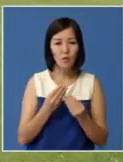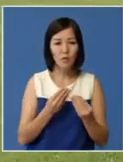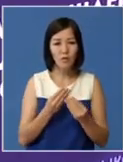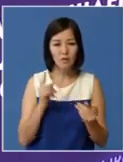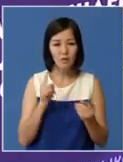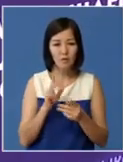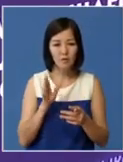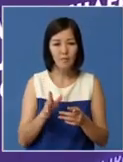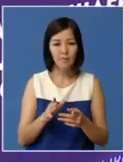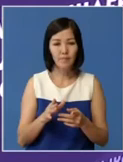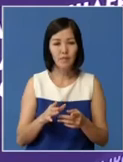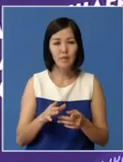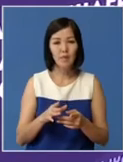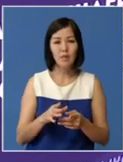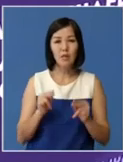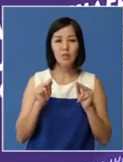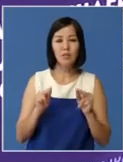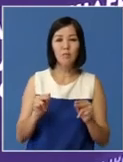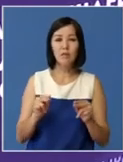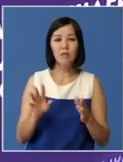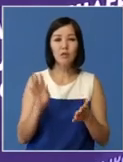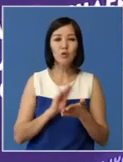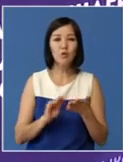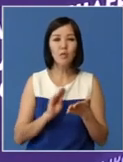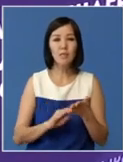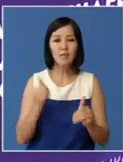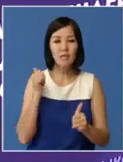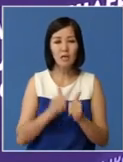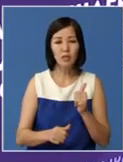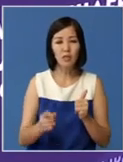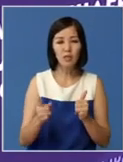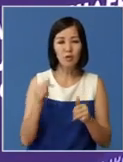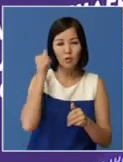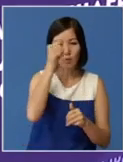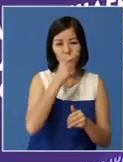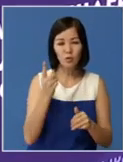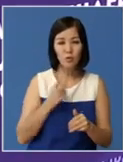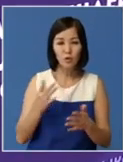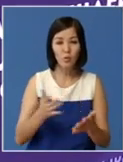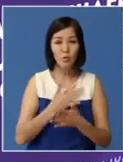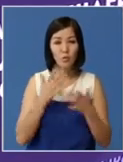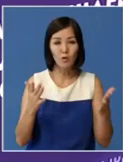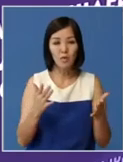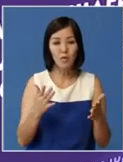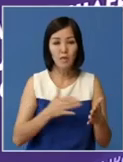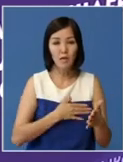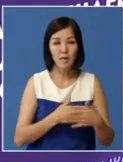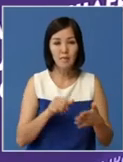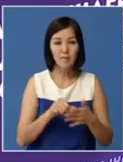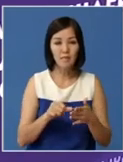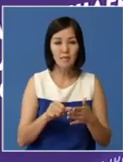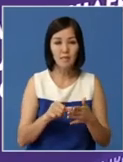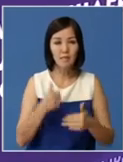қалыптастыратын болады. Бұл елімізде шын мәнінде журналистердің жылда тосатын үлкен көңіл күймен атсалысатын